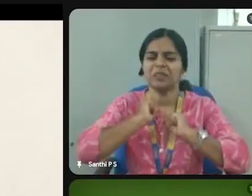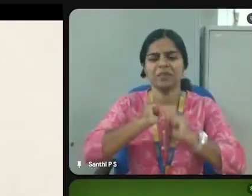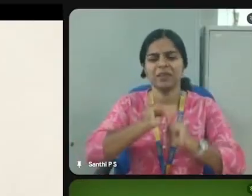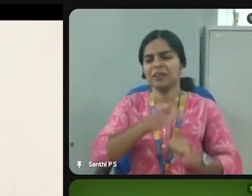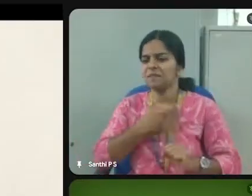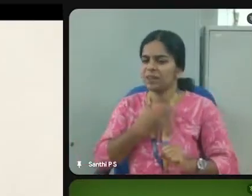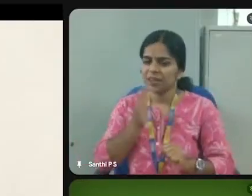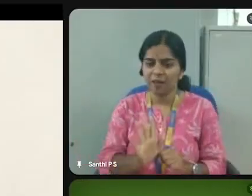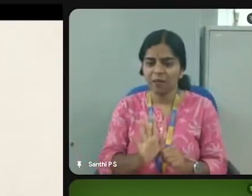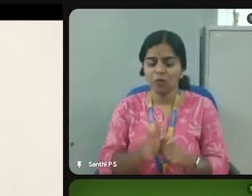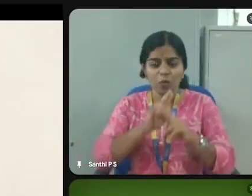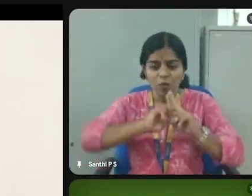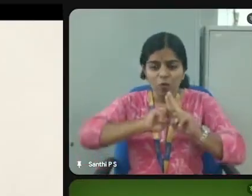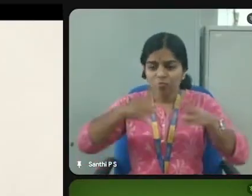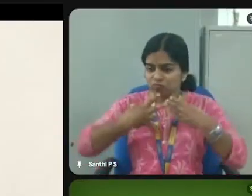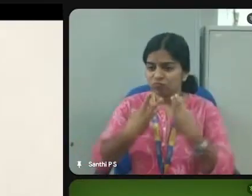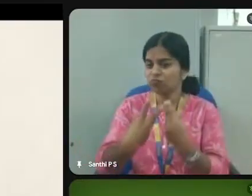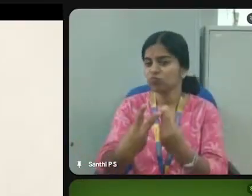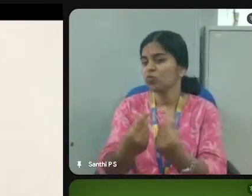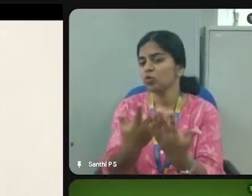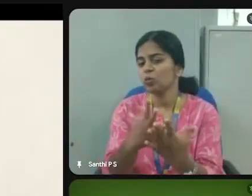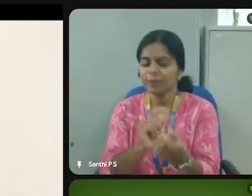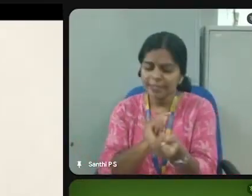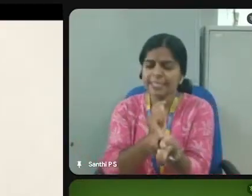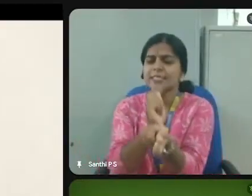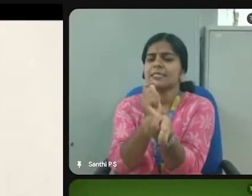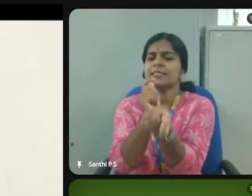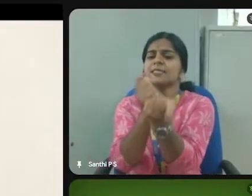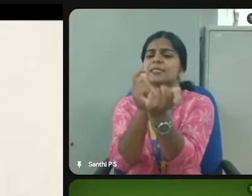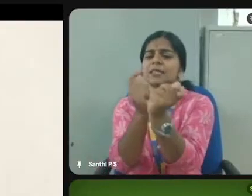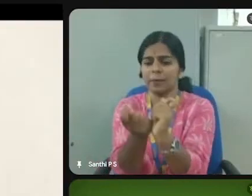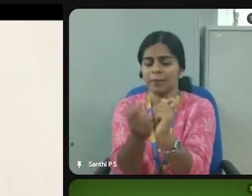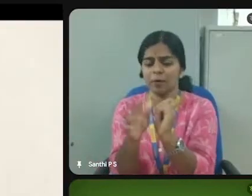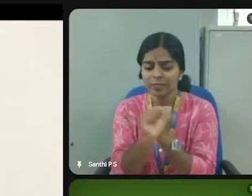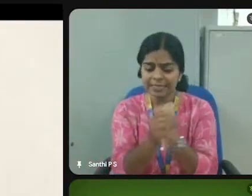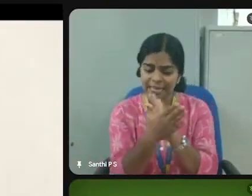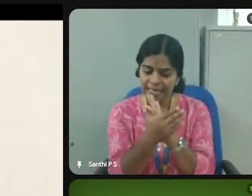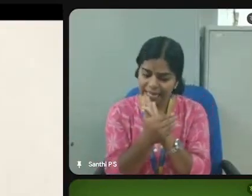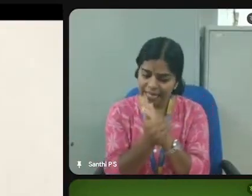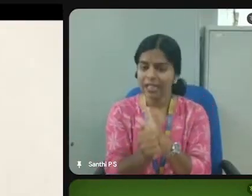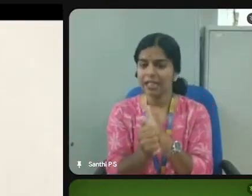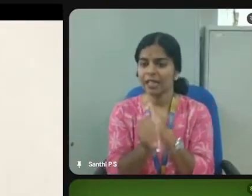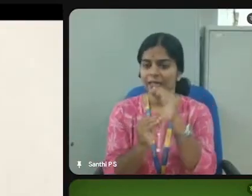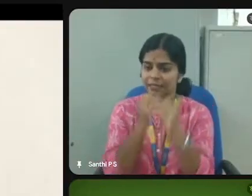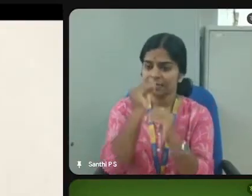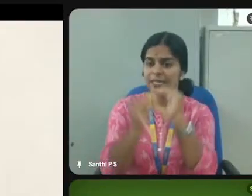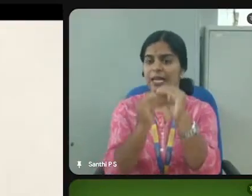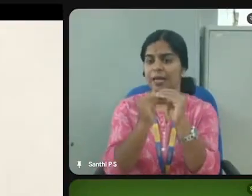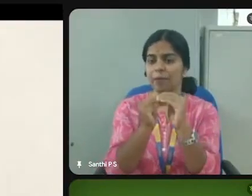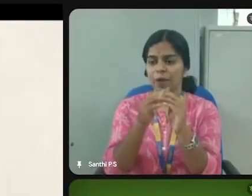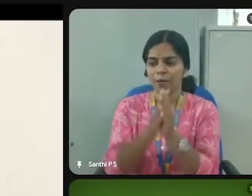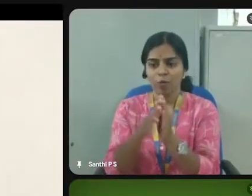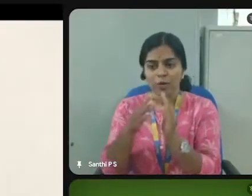അതിനെ മറ്റു രീതിയിലുള്ള മാനേജ്മെന്റിലൂടെ മുമ്പോട്ട് കൊണ്ടുപോവുക, അല്ലെങ്കിൽ അവരുടെ ആ ഒരു സ്കിൽ ബേസ്ഡ് ആയിട്ട്, അല്ലെങ്കിൽ അവരുടെ സ്ട്രെങ്തിനെ കൂടുതൽ ഫോക്കസ്